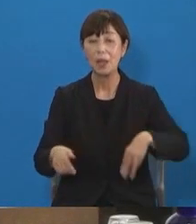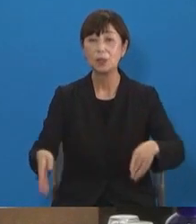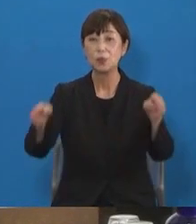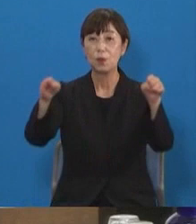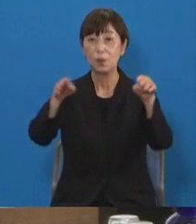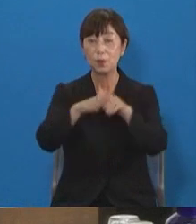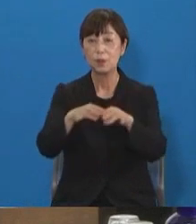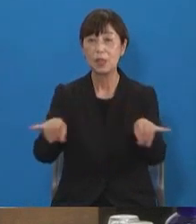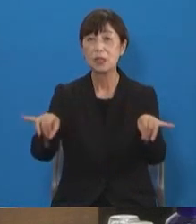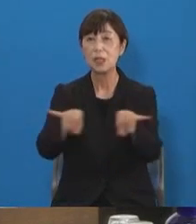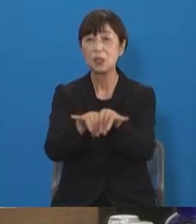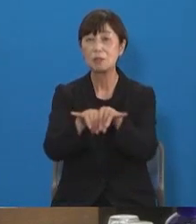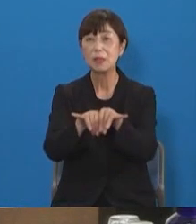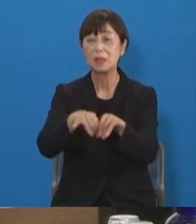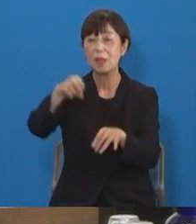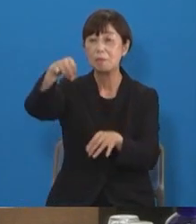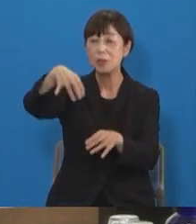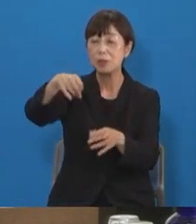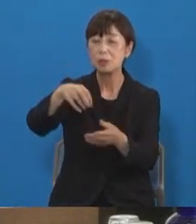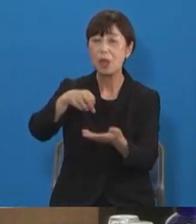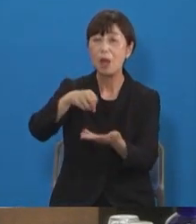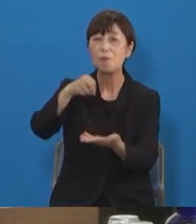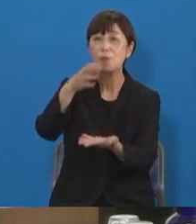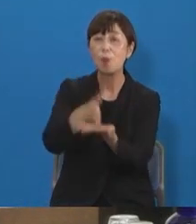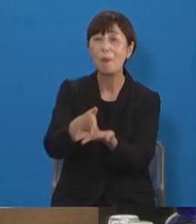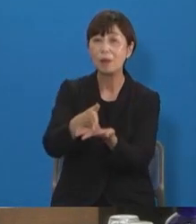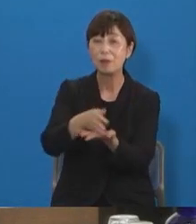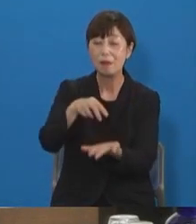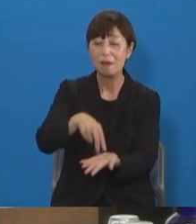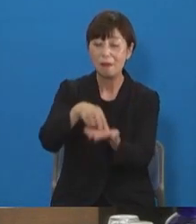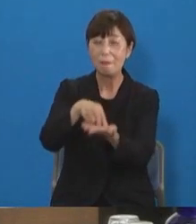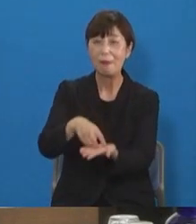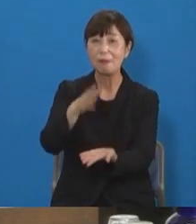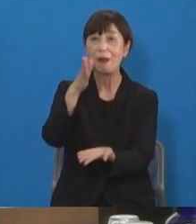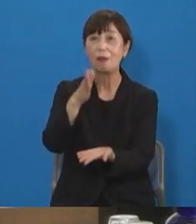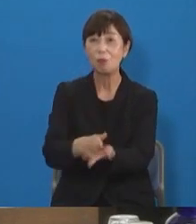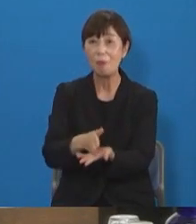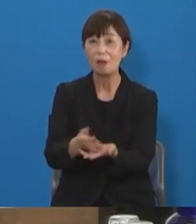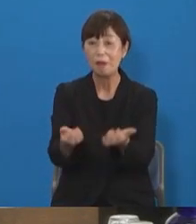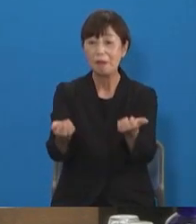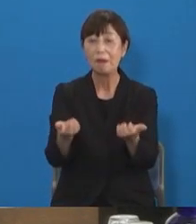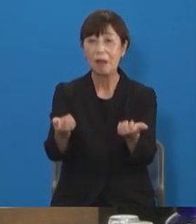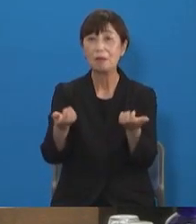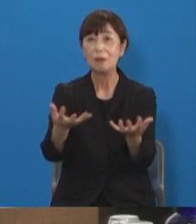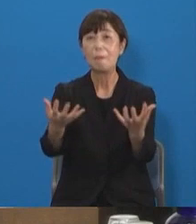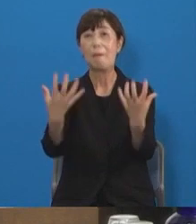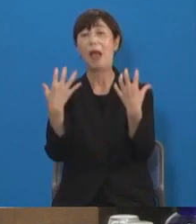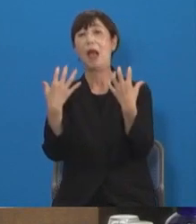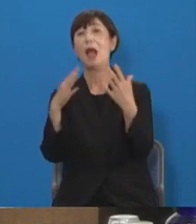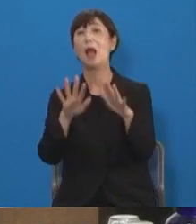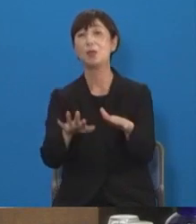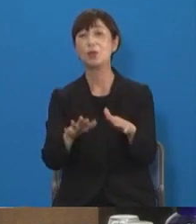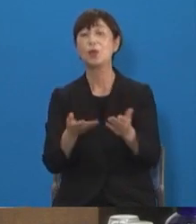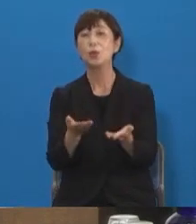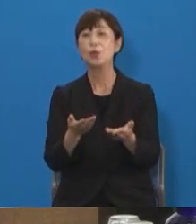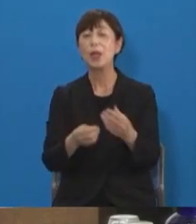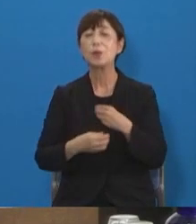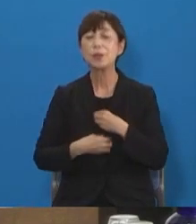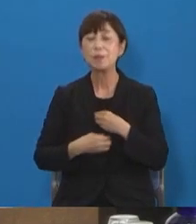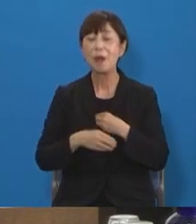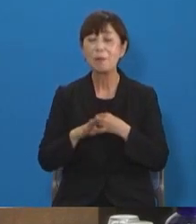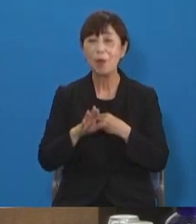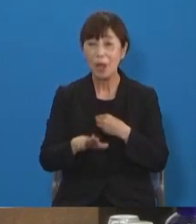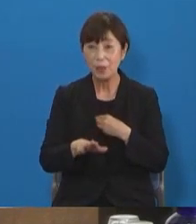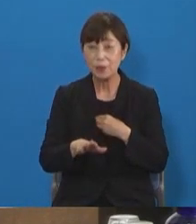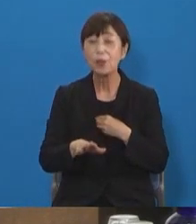傷による断水、エレベーターの停止、地震による家具の転倒や揺れへの不安など、建物自体の